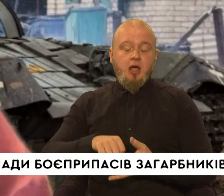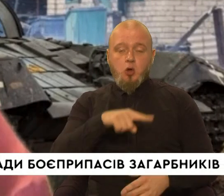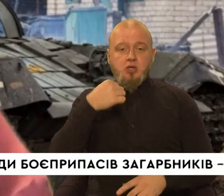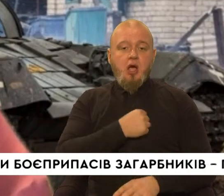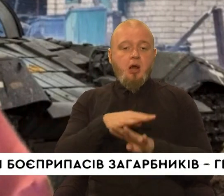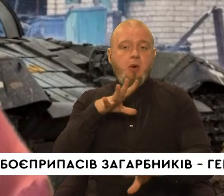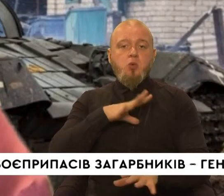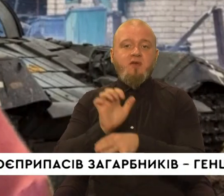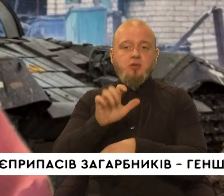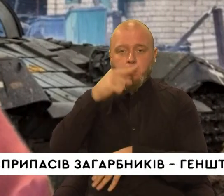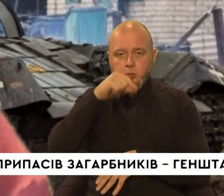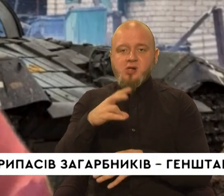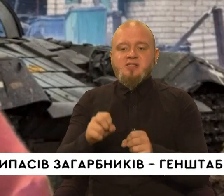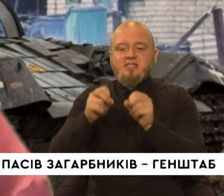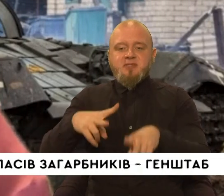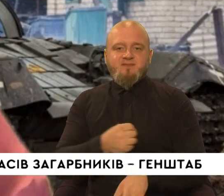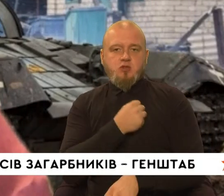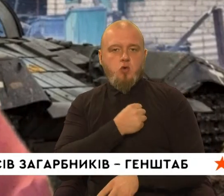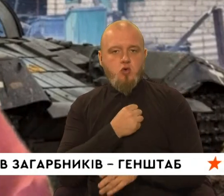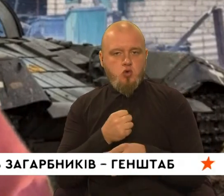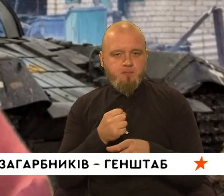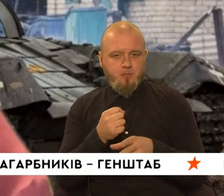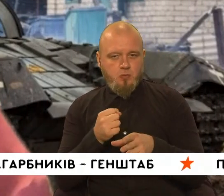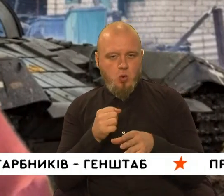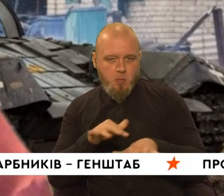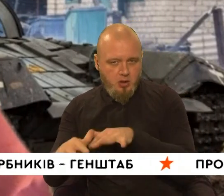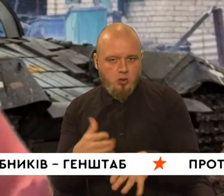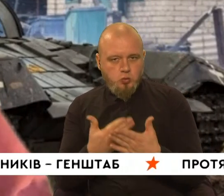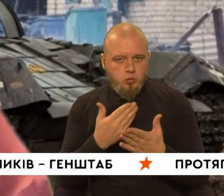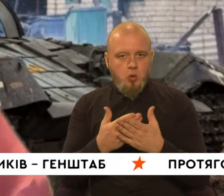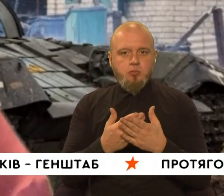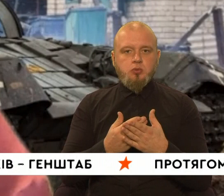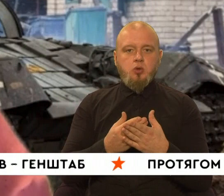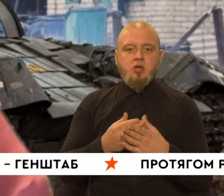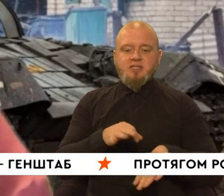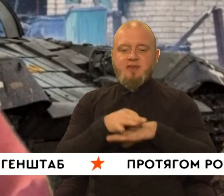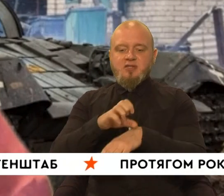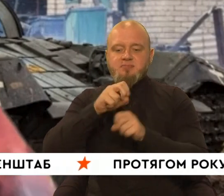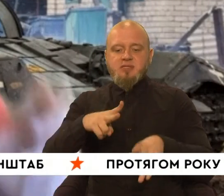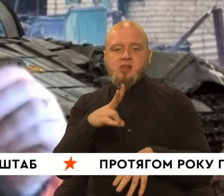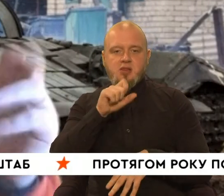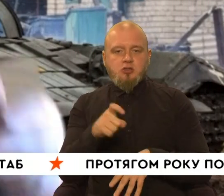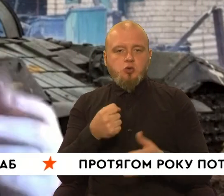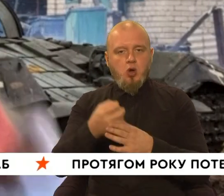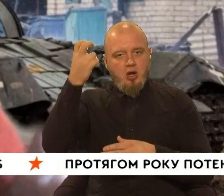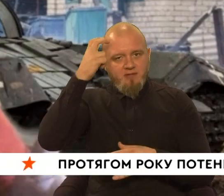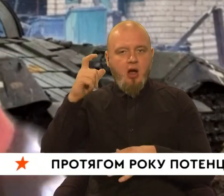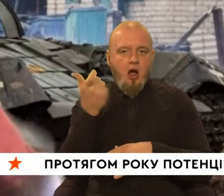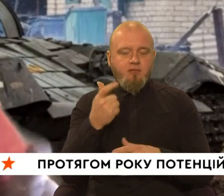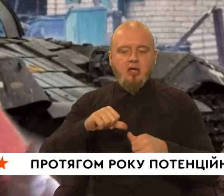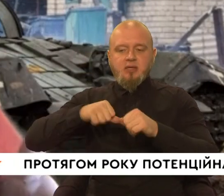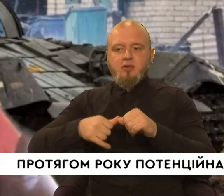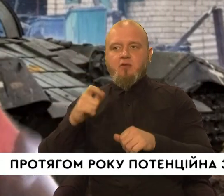була відправлена Путіним на спеціальну військову операцію. Тобто, я вів спецназ до Києва та Харкова, закріпився в Херсоні і